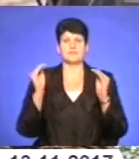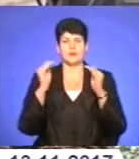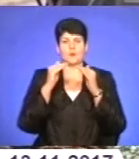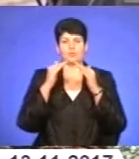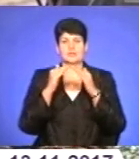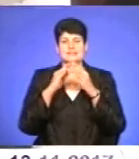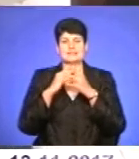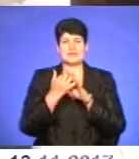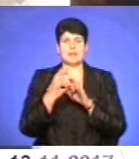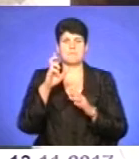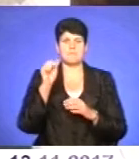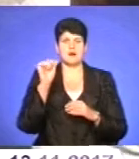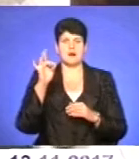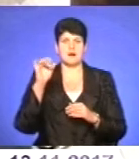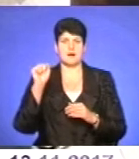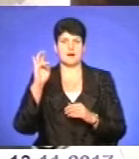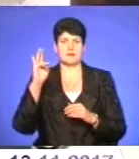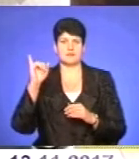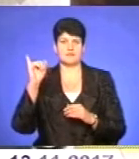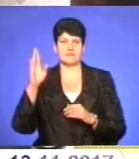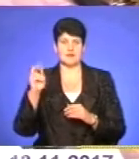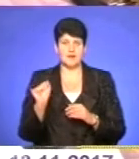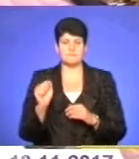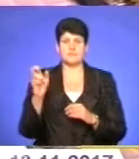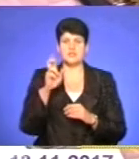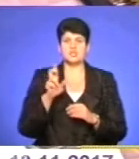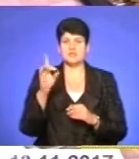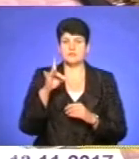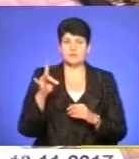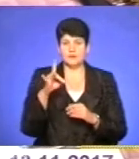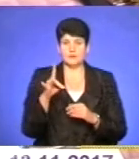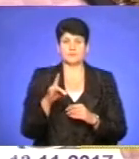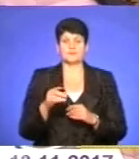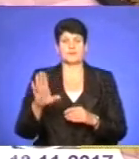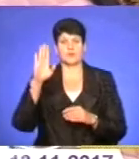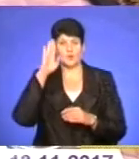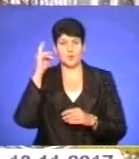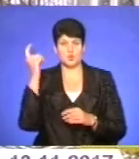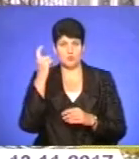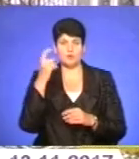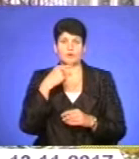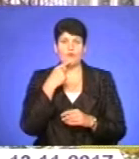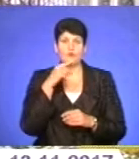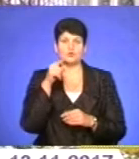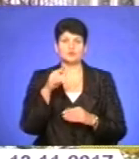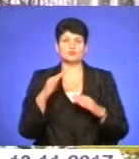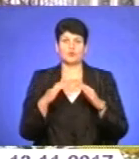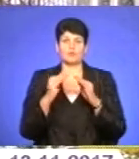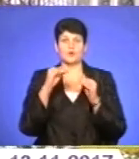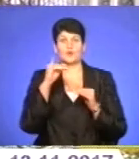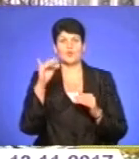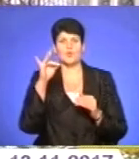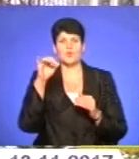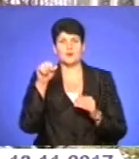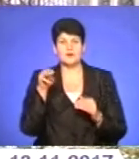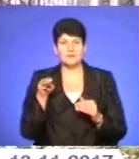селі Баранівка, що на Бережанщині, частенько приваблює туристів. Господар дому Павло Банников каже, його помешкання називають і юртою, і кулею,